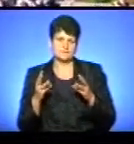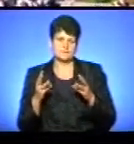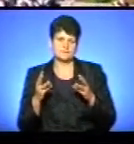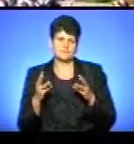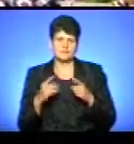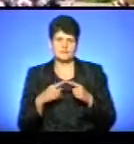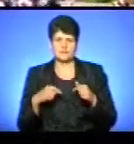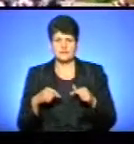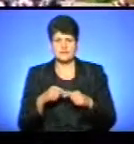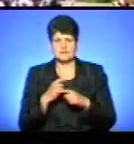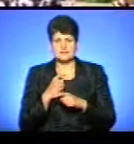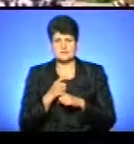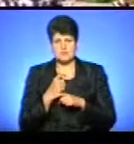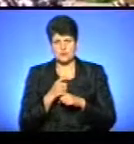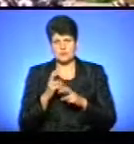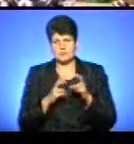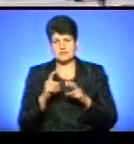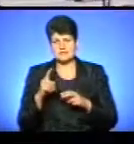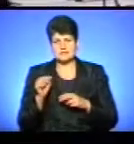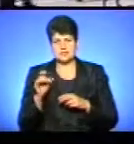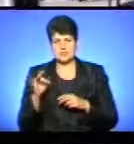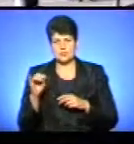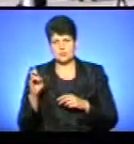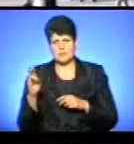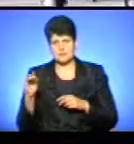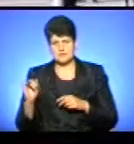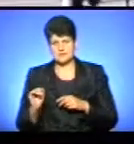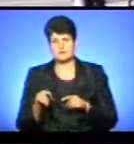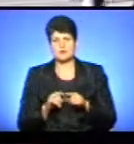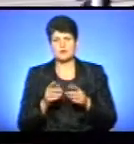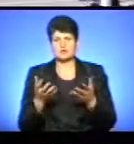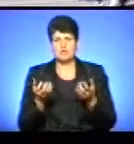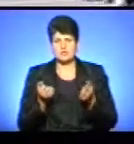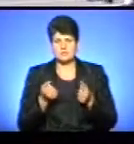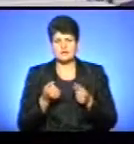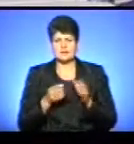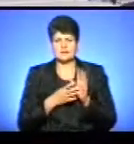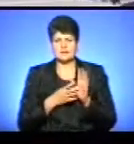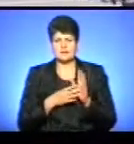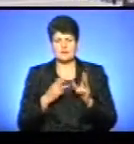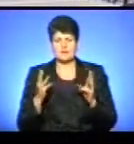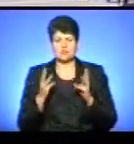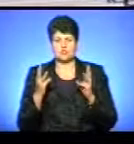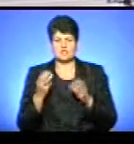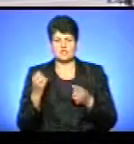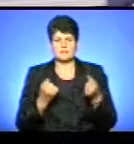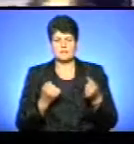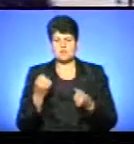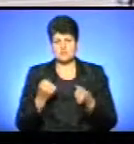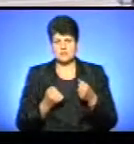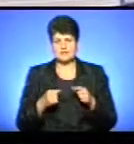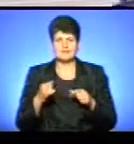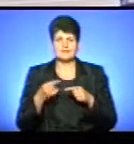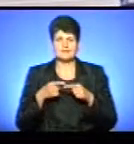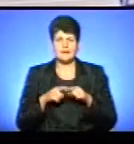філії на спиртобазі Зарубинецького спиртзаводу. Ми отримали в цьому році 9 пожежних автомобілів на шасі МАЗ, і відповідно техніка,